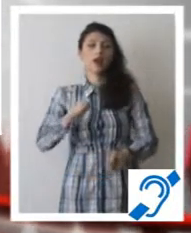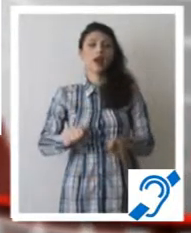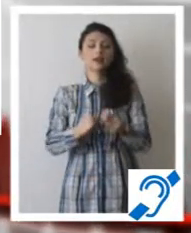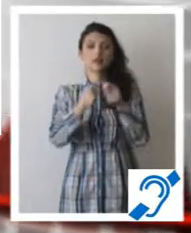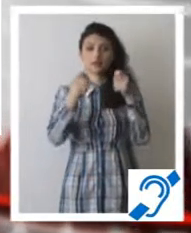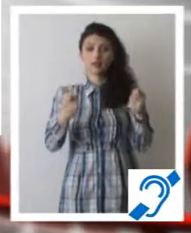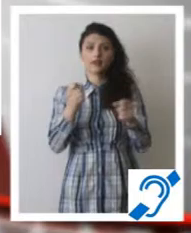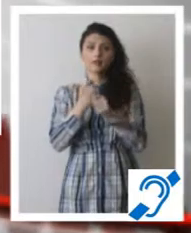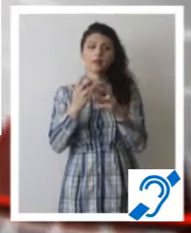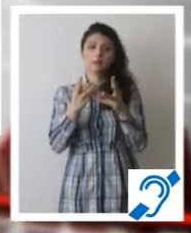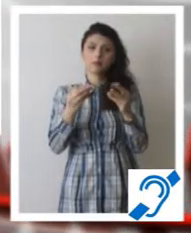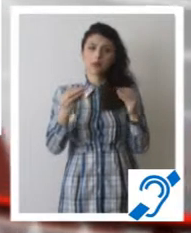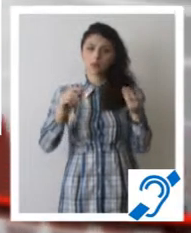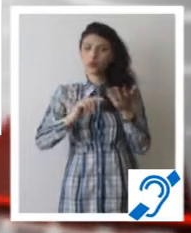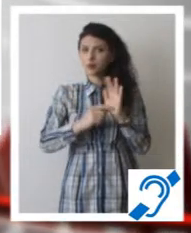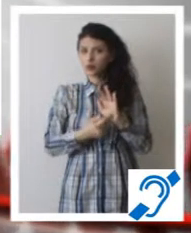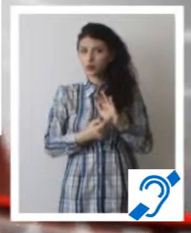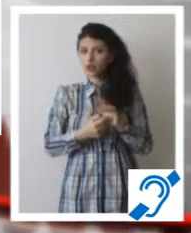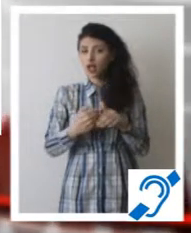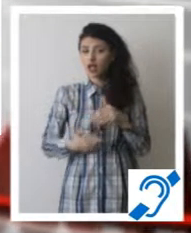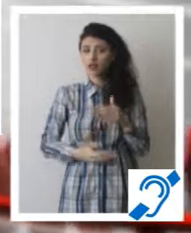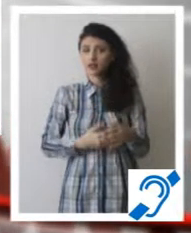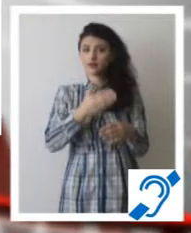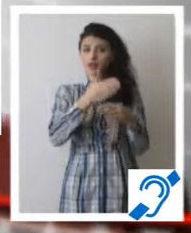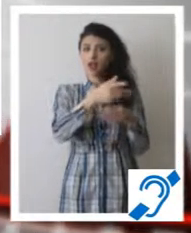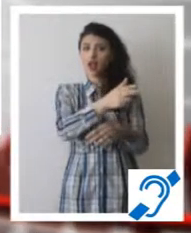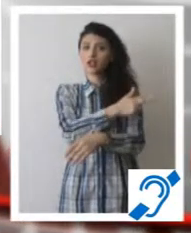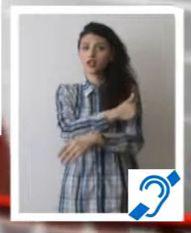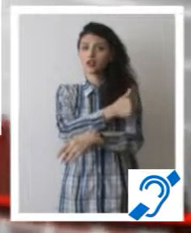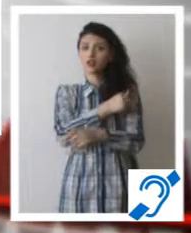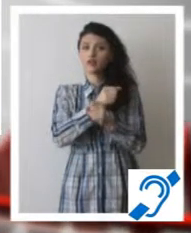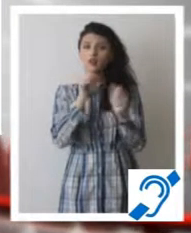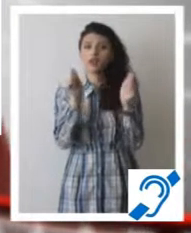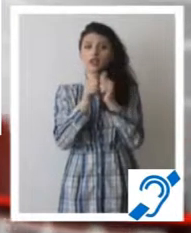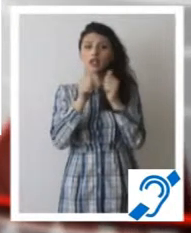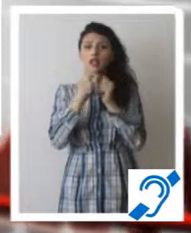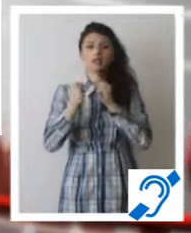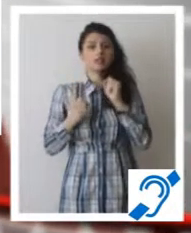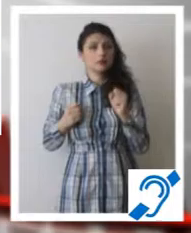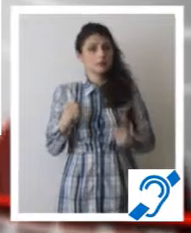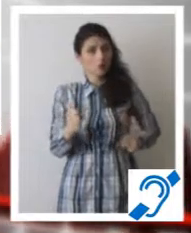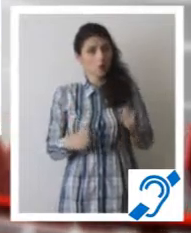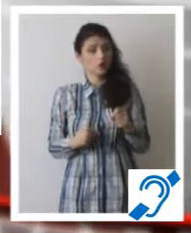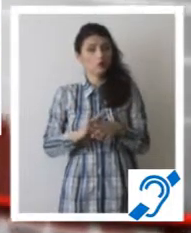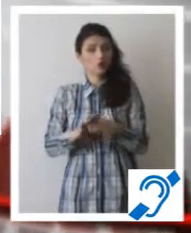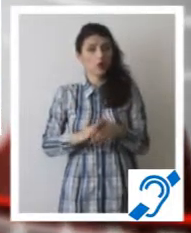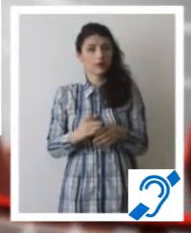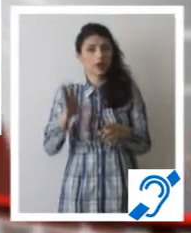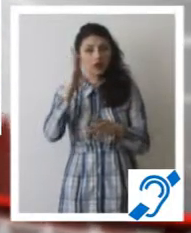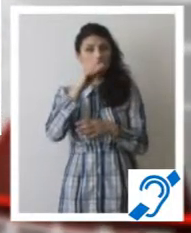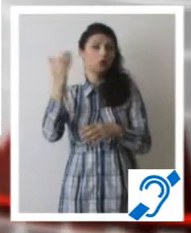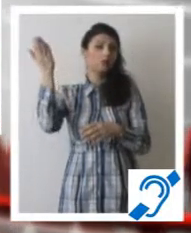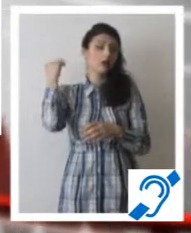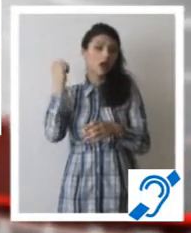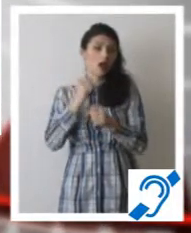prin care s-au realizat mai multe obiective. Astfel, la sediul colegiului s-a inaugurat un teren de sport, iar din toamna trecută mai mulți elevi au avut ocazia